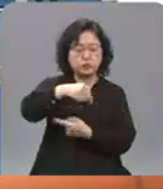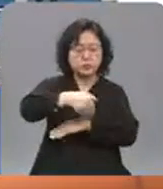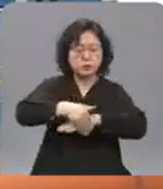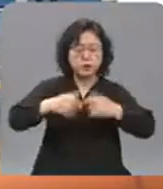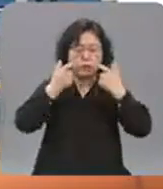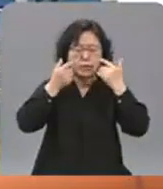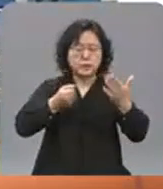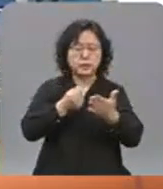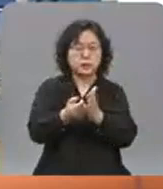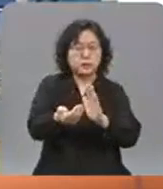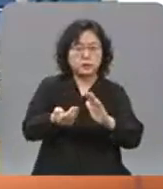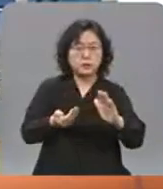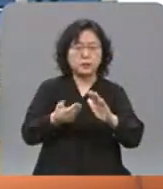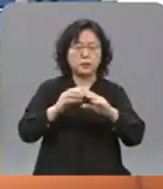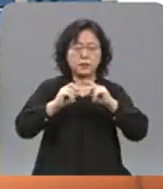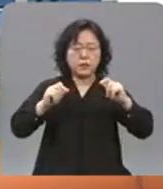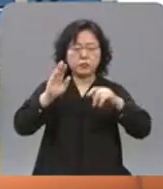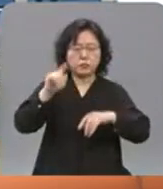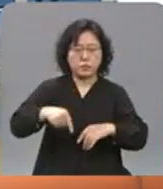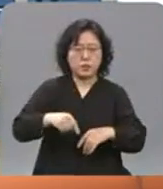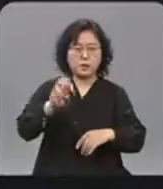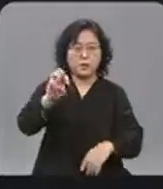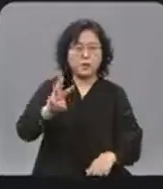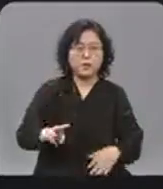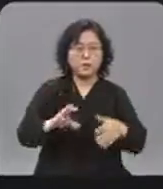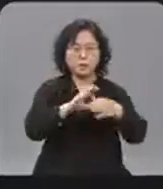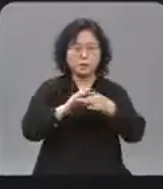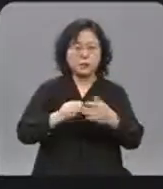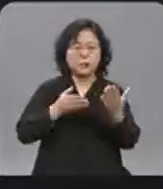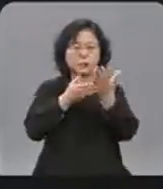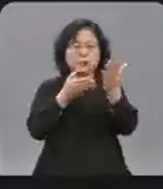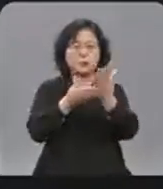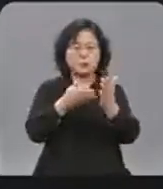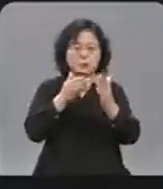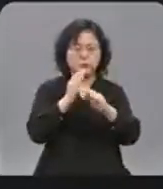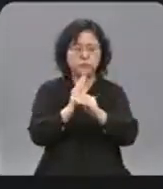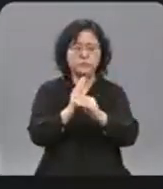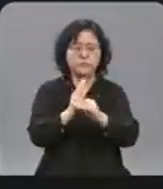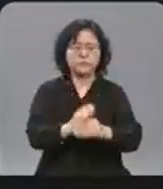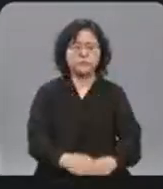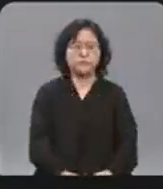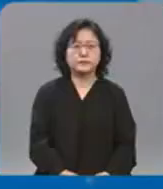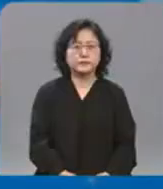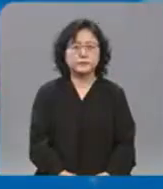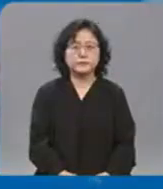계획 확정을 앞두고 국토부 등에 광양역 정차를 강력하게 요구하고 있습니다.